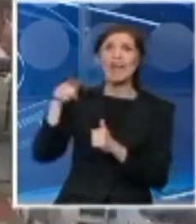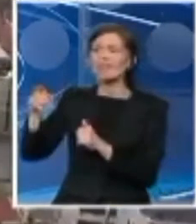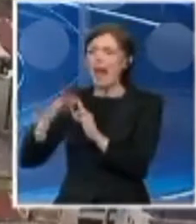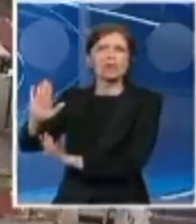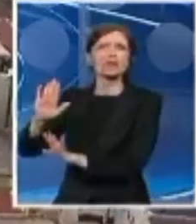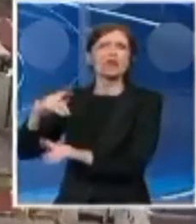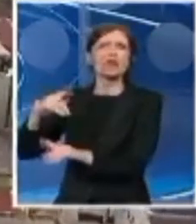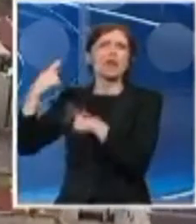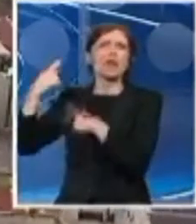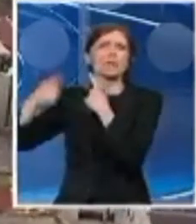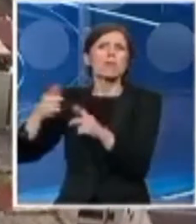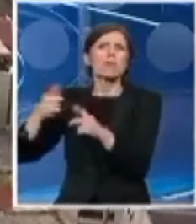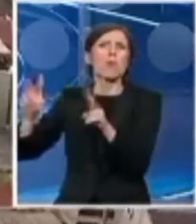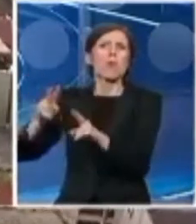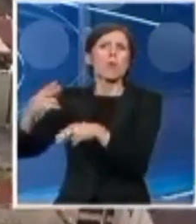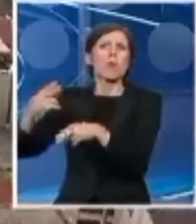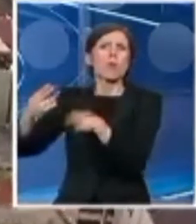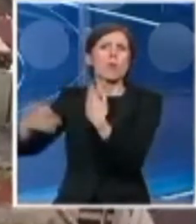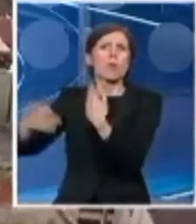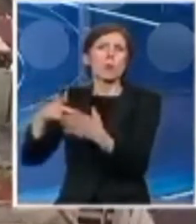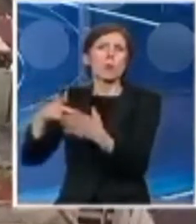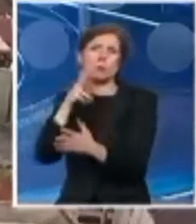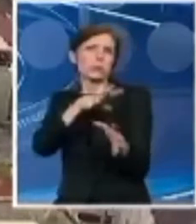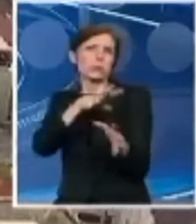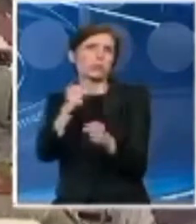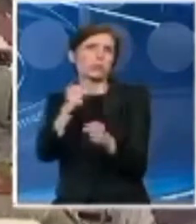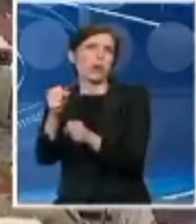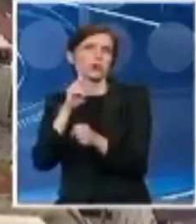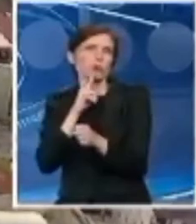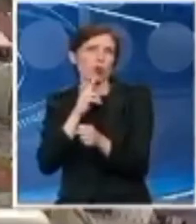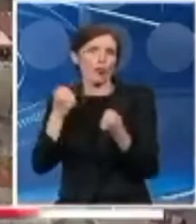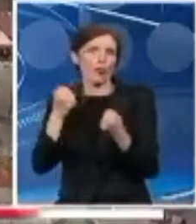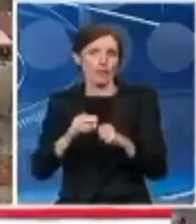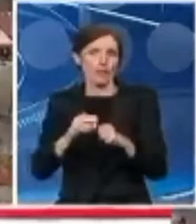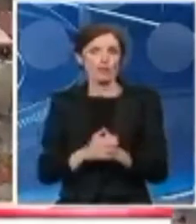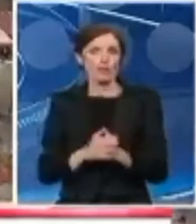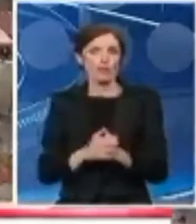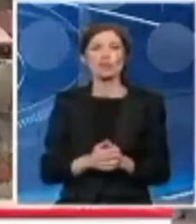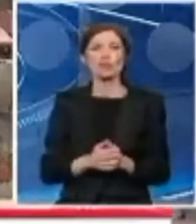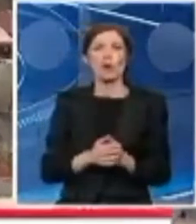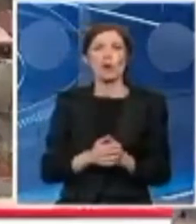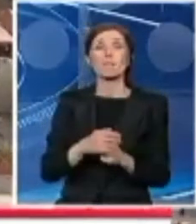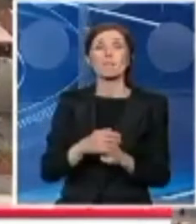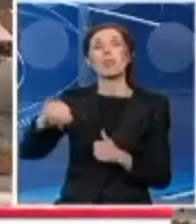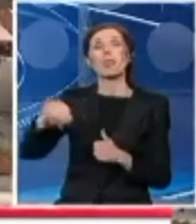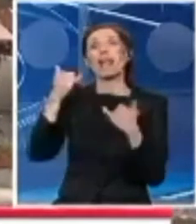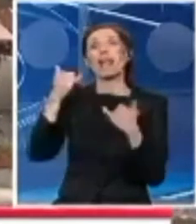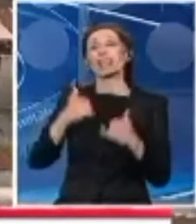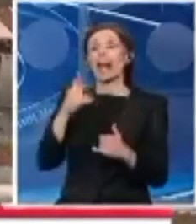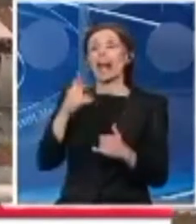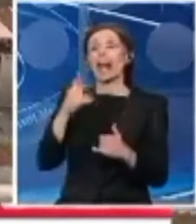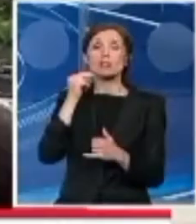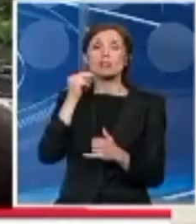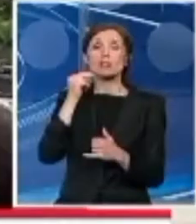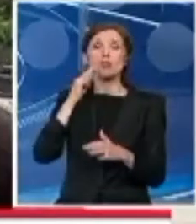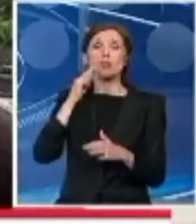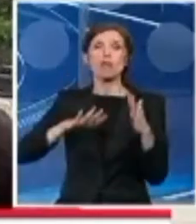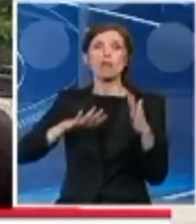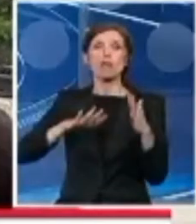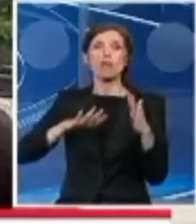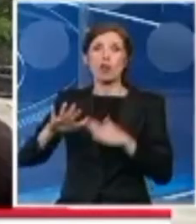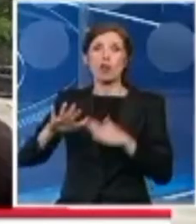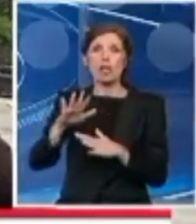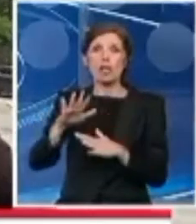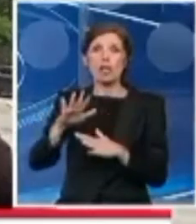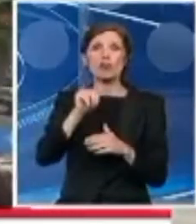Različni su tragovi koji danas novoseđene asociiraju na Alberta Einštejna. Milero Marić, kuća više, pa kuće njihova u Kisačkoj ulici.